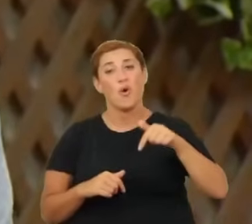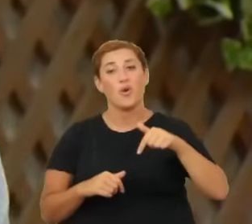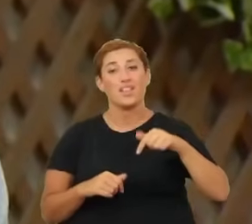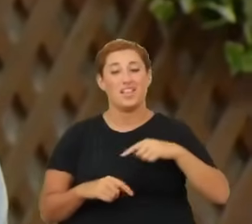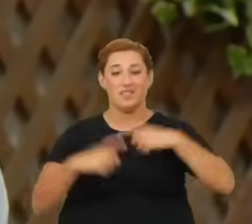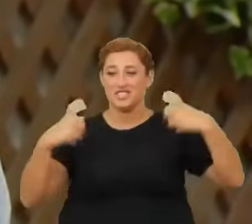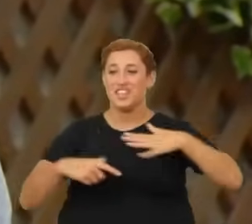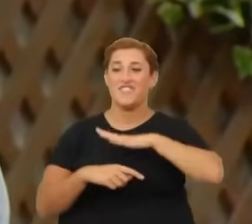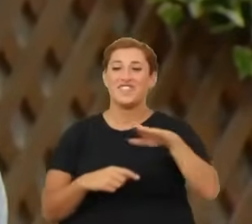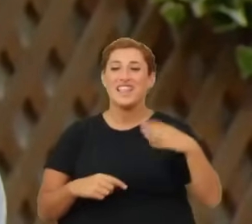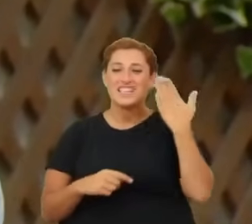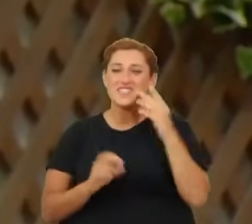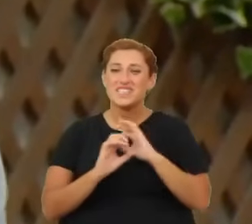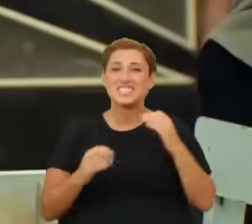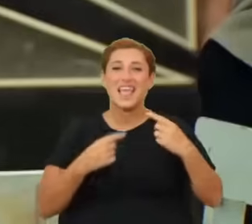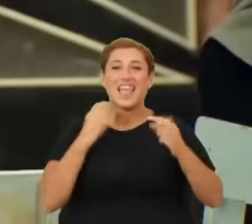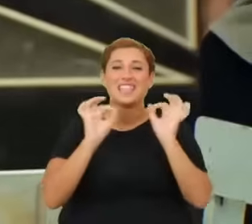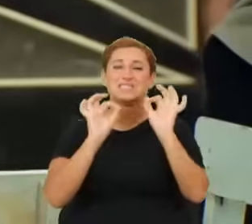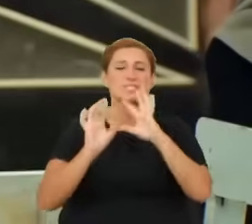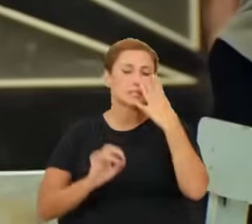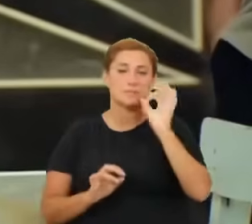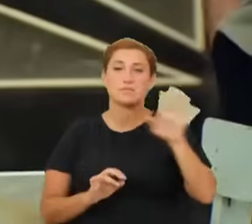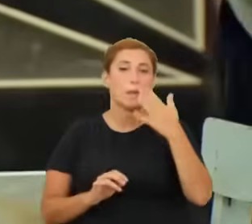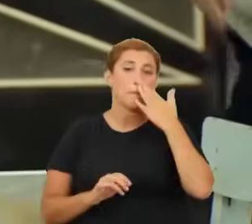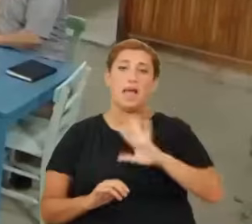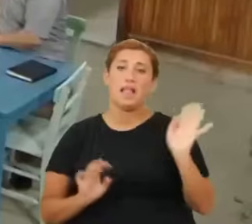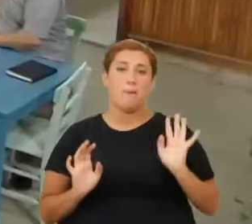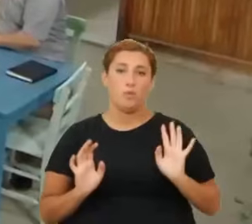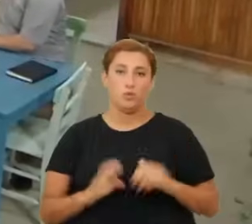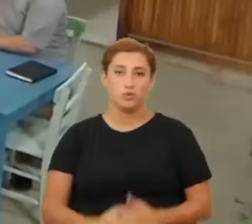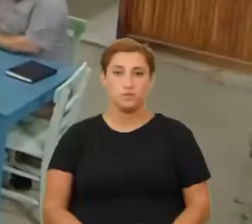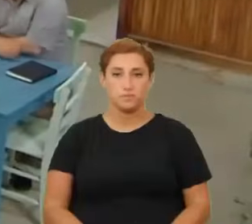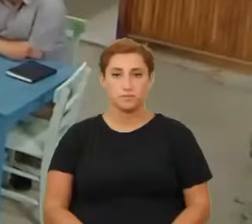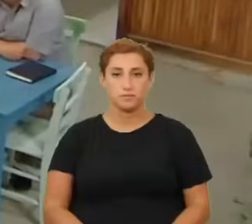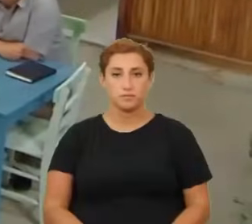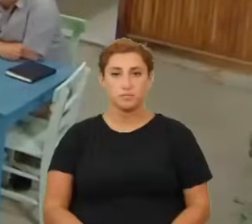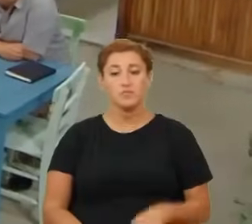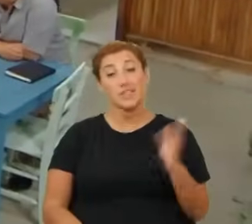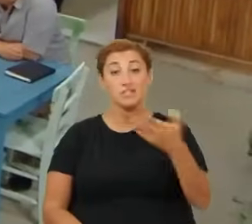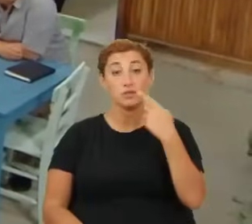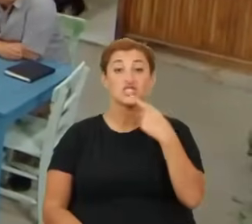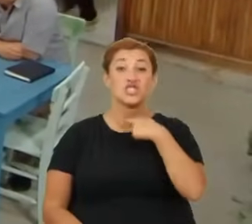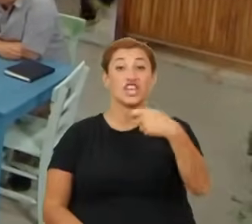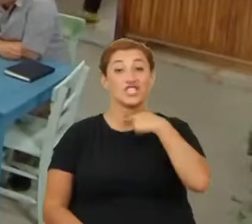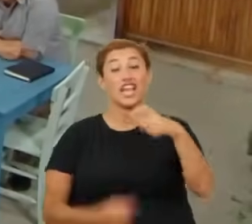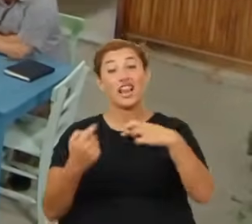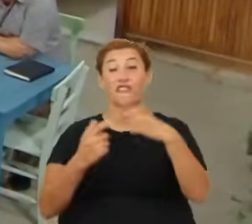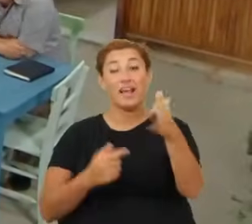altında sinirsiz esprileri kimse beklemiyordu. Şuradan bir ayrı versene Refik. Çek ipini Refik, çek ipini, çek